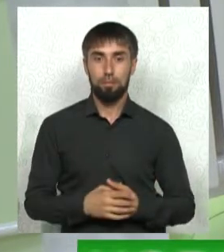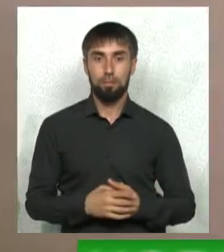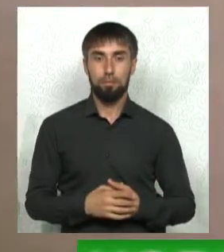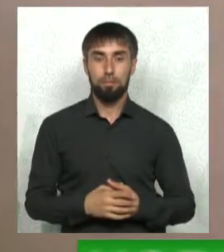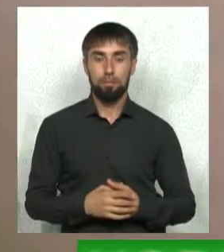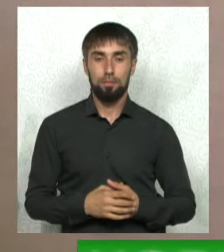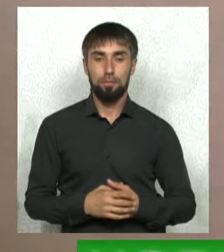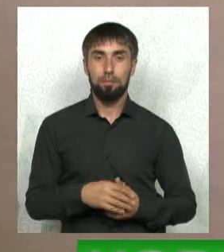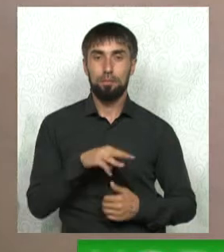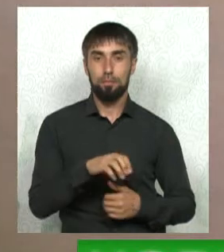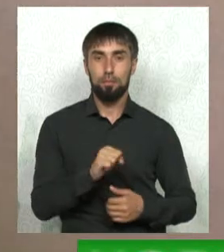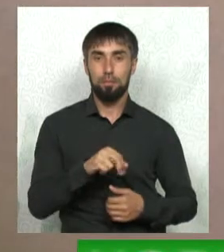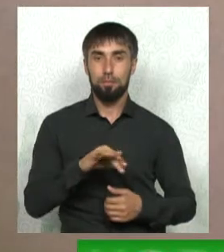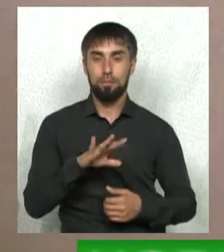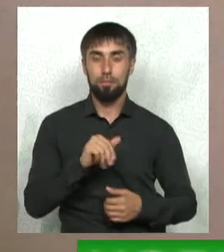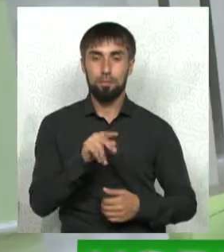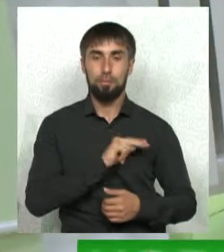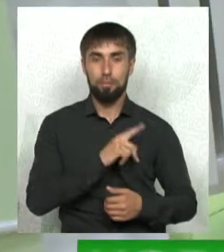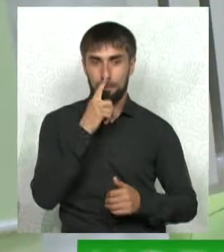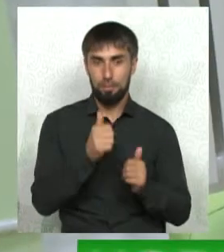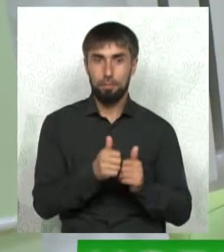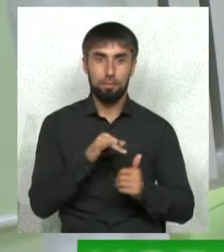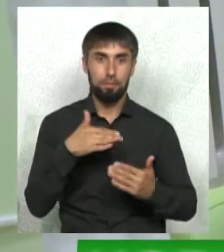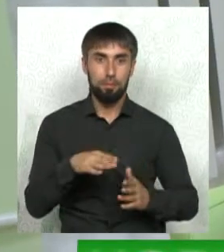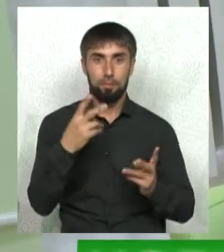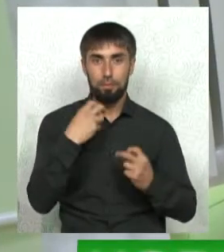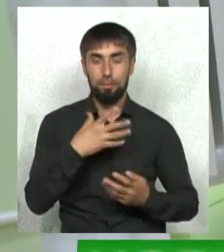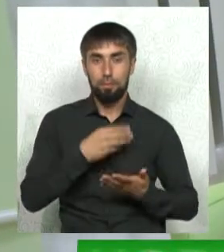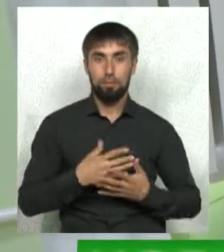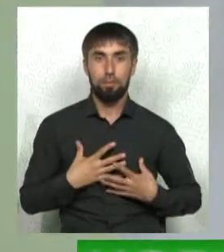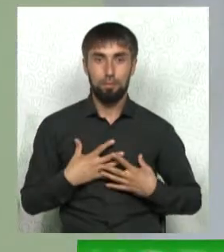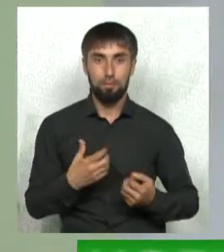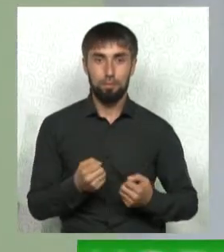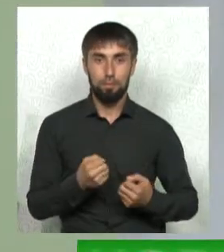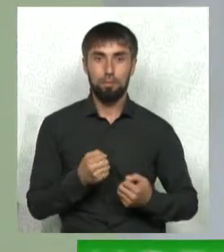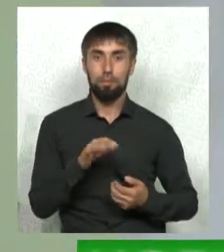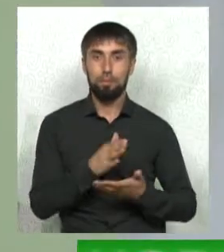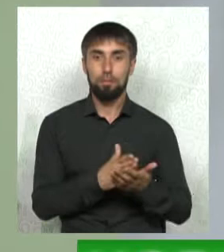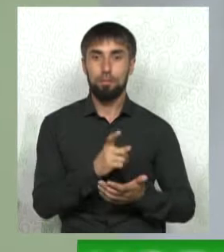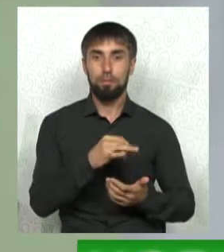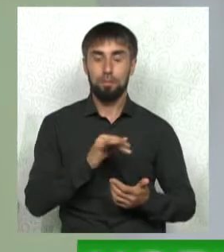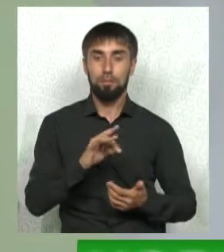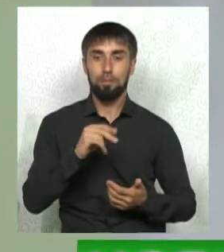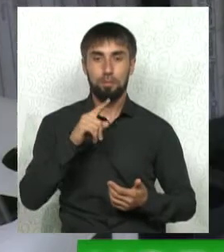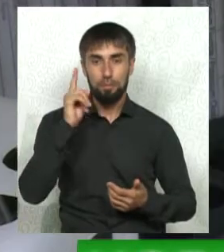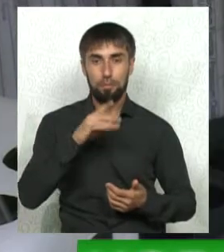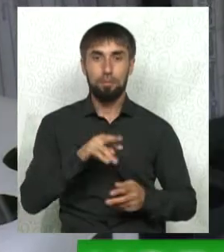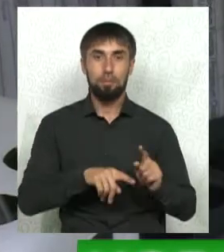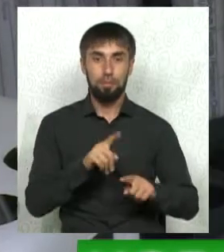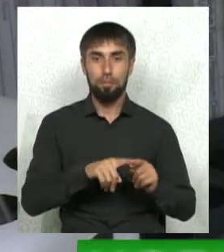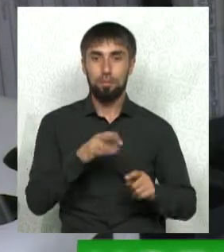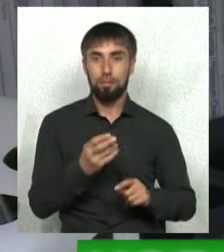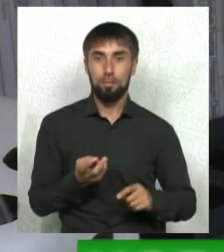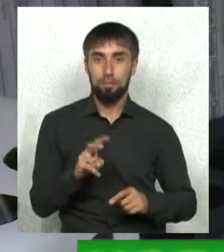Сожмите кулак. Мария Малобогачеева работает поблизости и решила проверить свое здоровье. О службе «Хеликс» она знала от родных, но